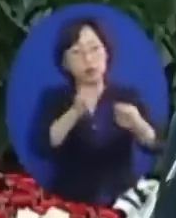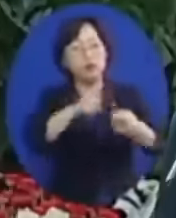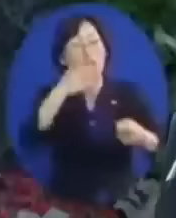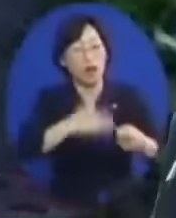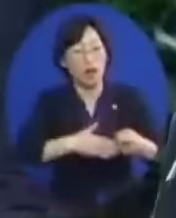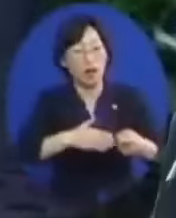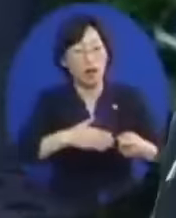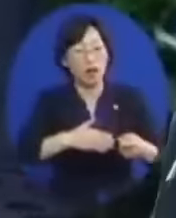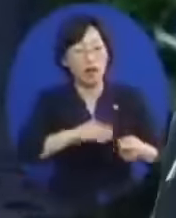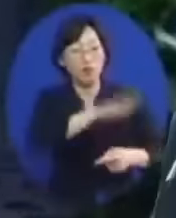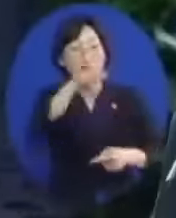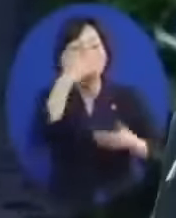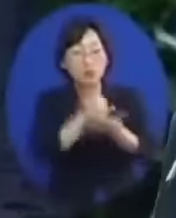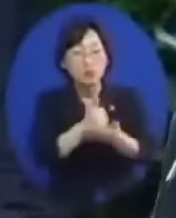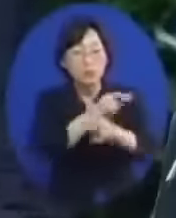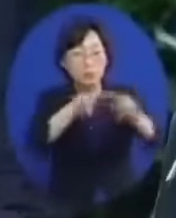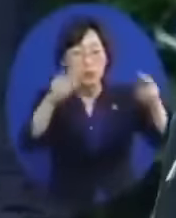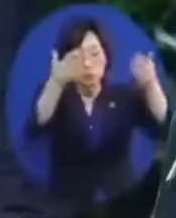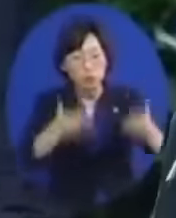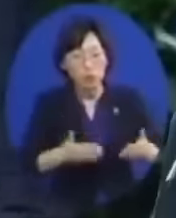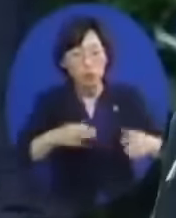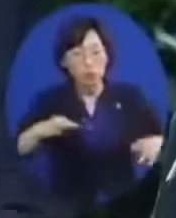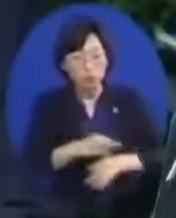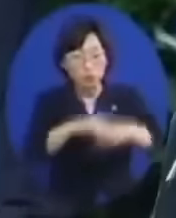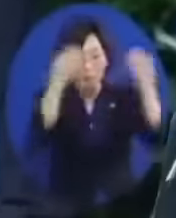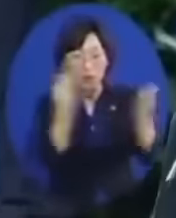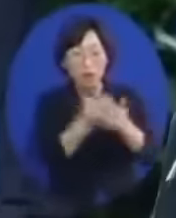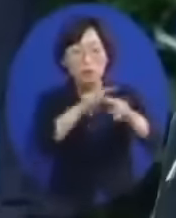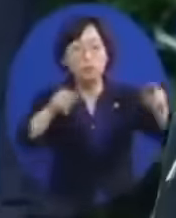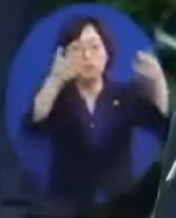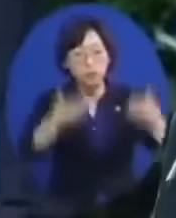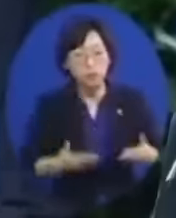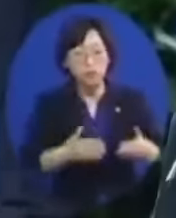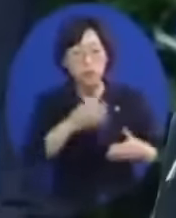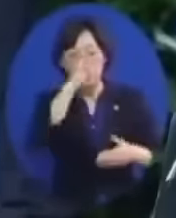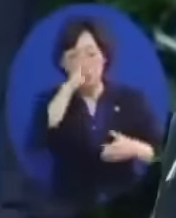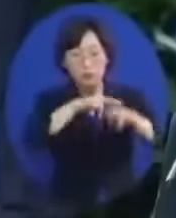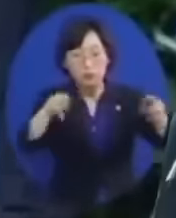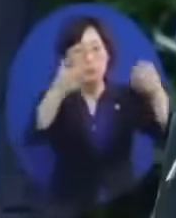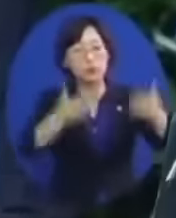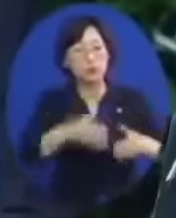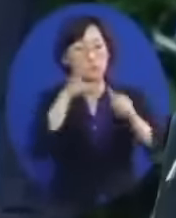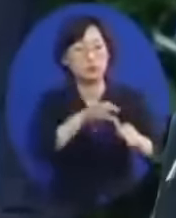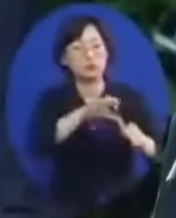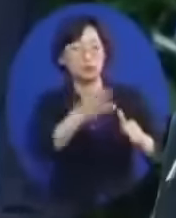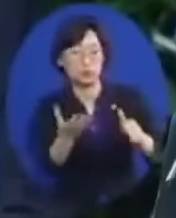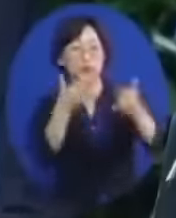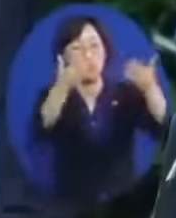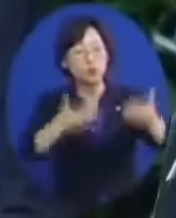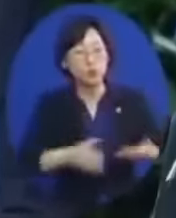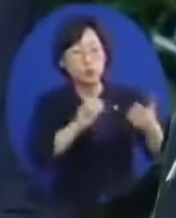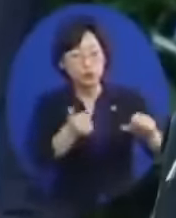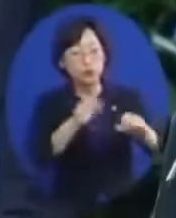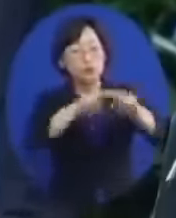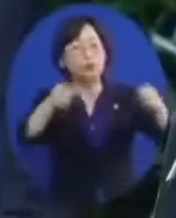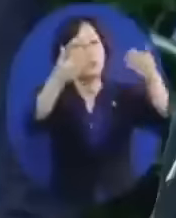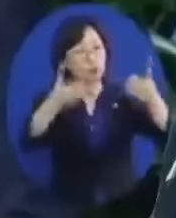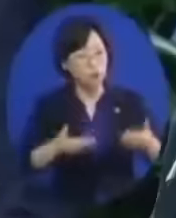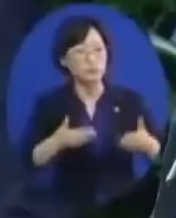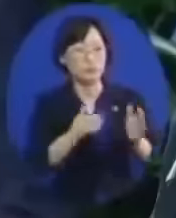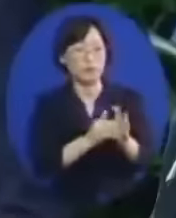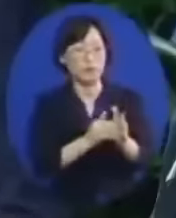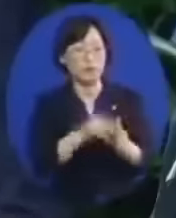죄도 청산했지요. 불의와 추악도 청산했지요. 질병도 청산했지요. 저주도 청산했지요. 죽음도